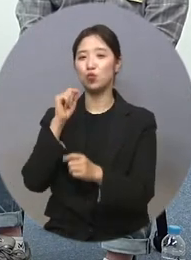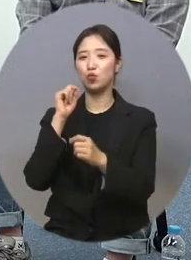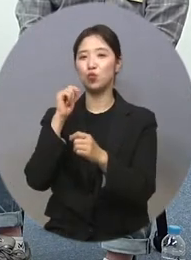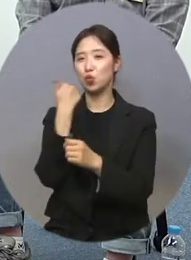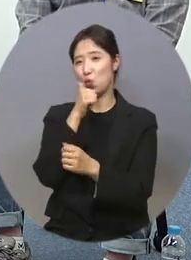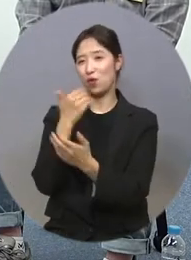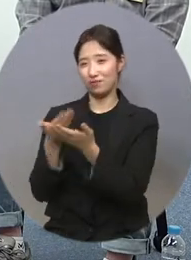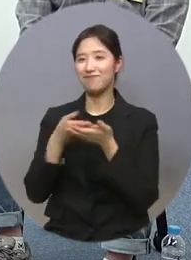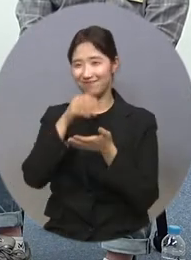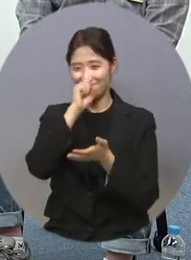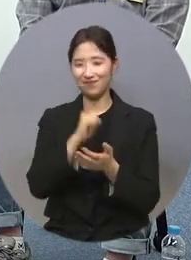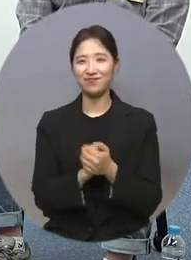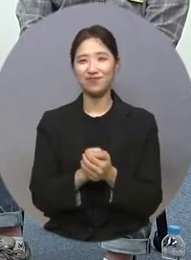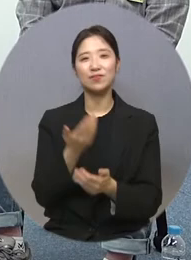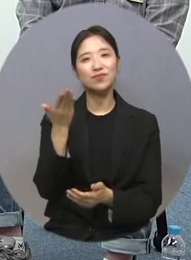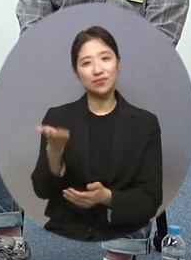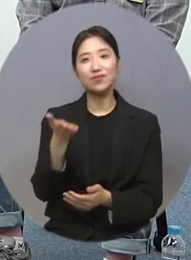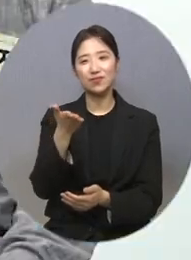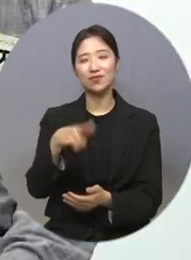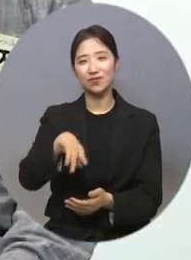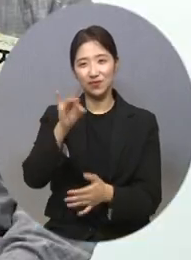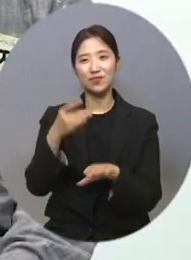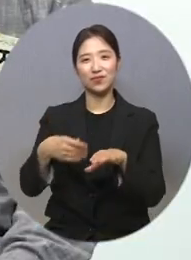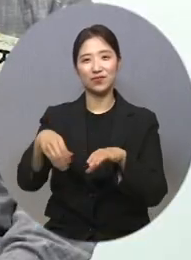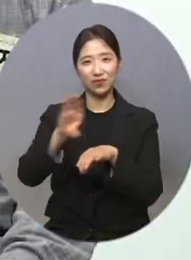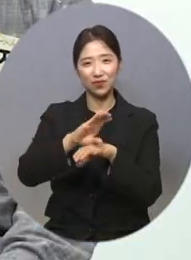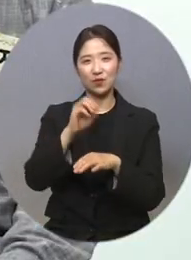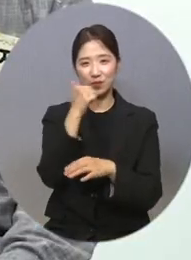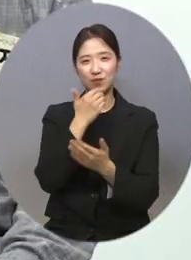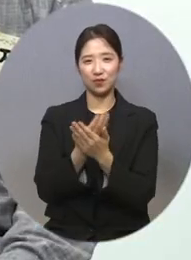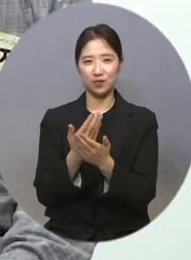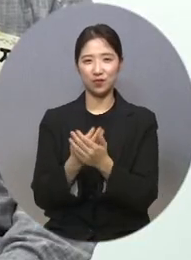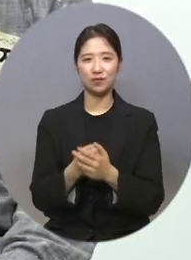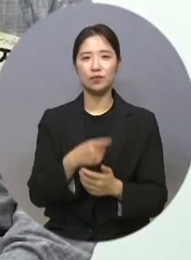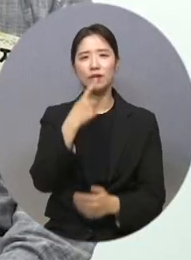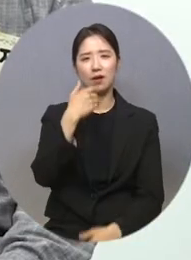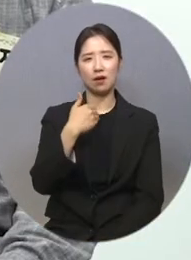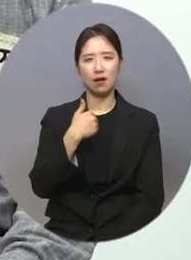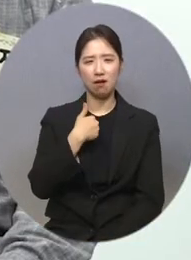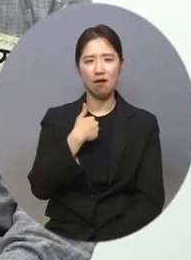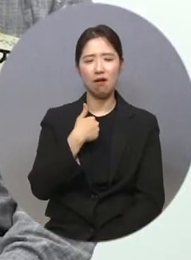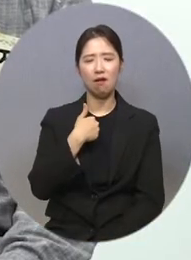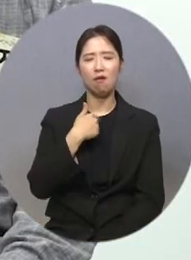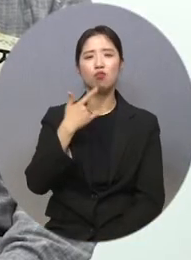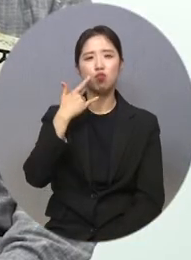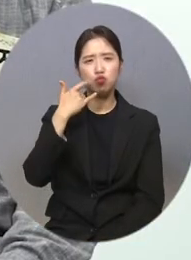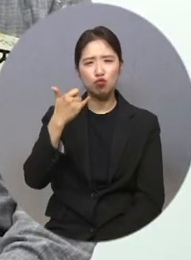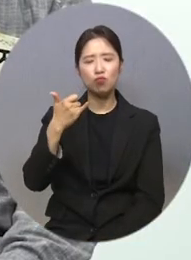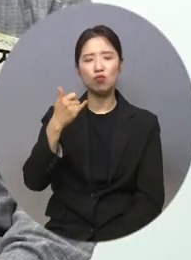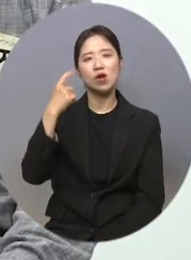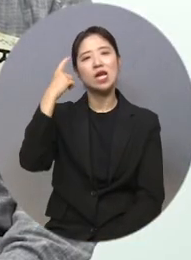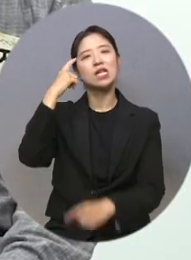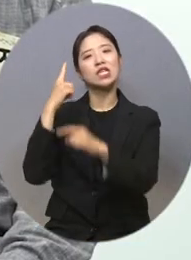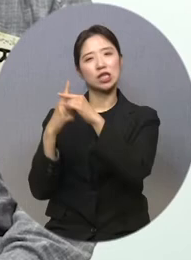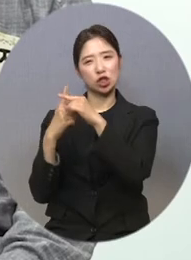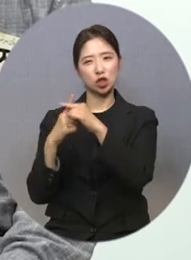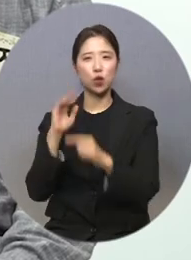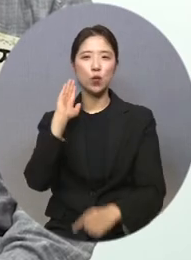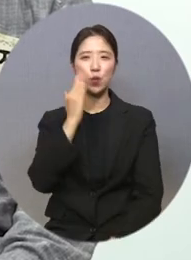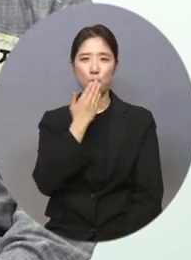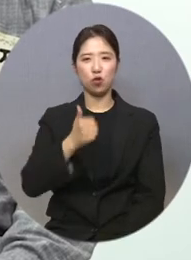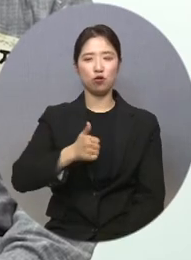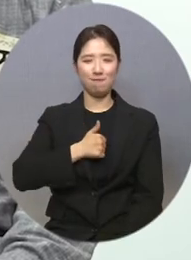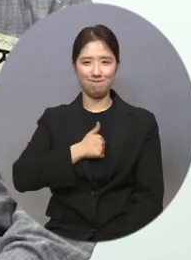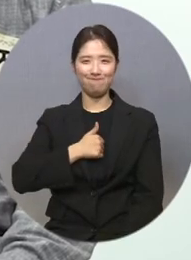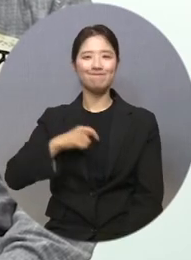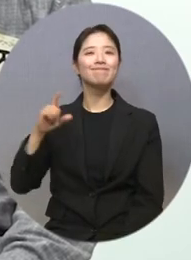민지님 또 추가로 설명을 좀 부탁드려 볼까요? 아, 네. 저희 부모님이 되게 긍정적인 농 정체성이 강하신